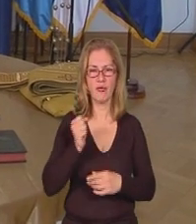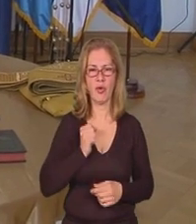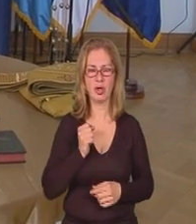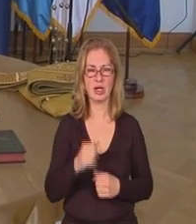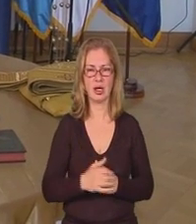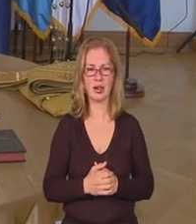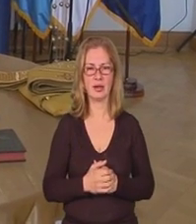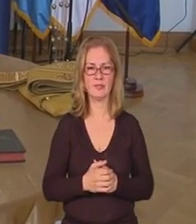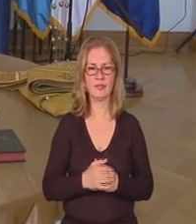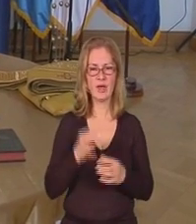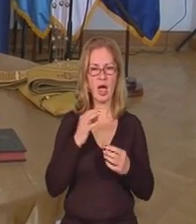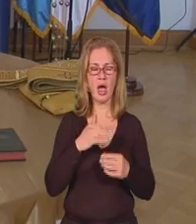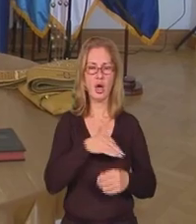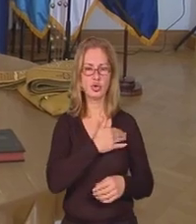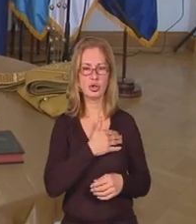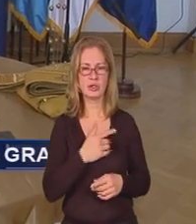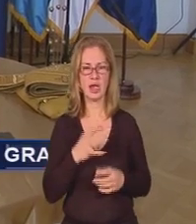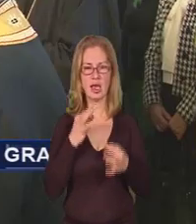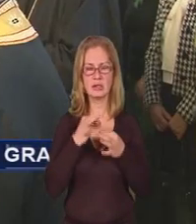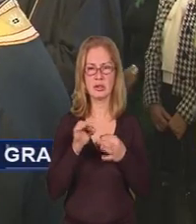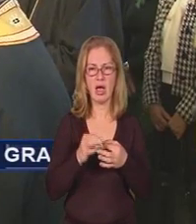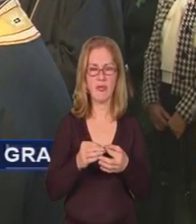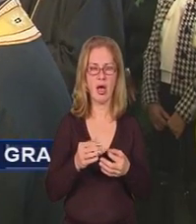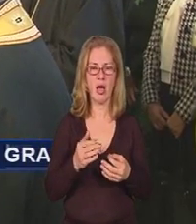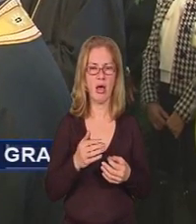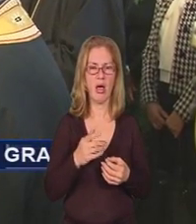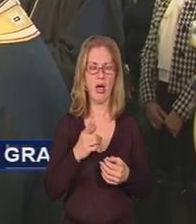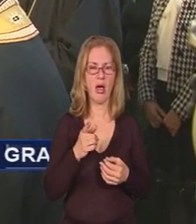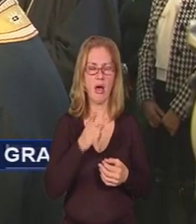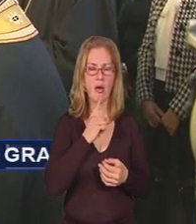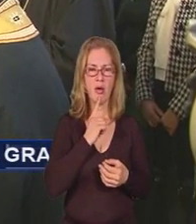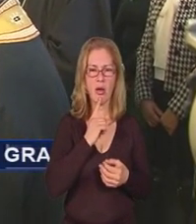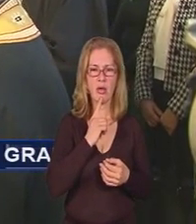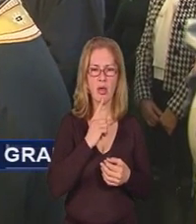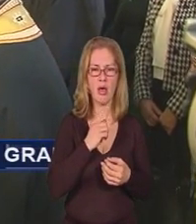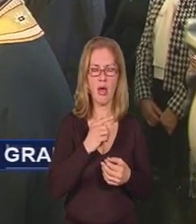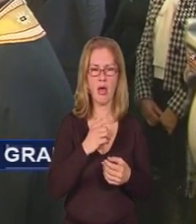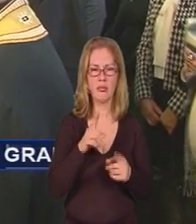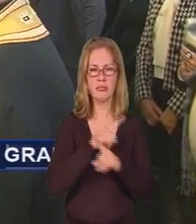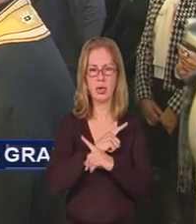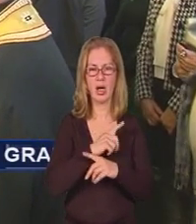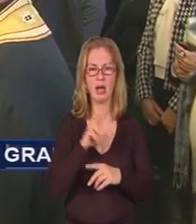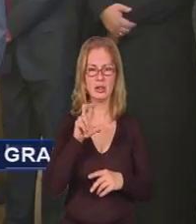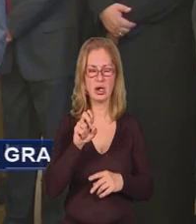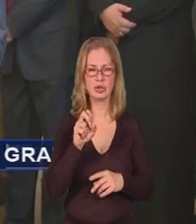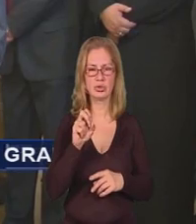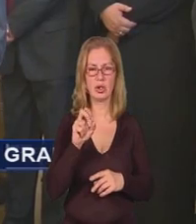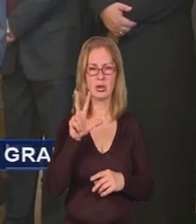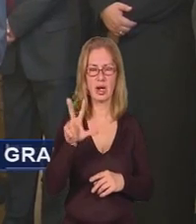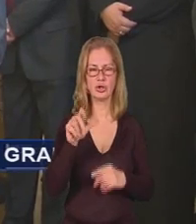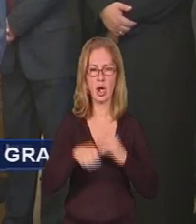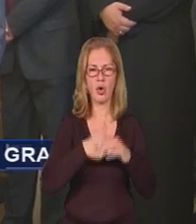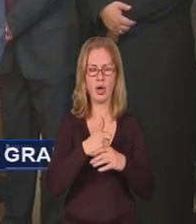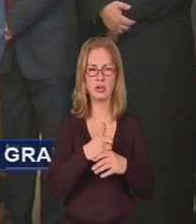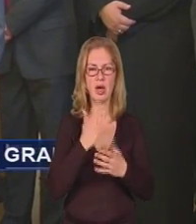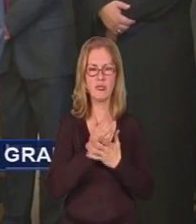je jedna od najčešćih slava, a crkva ga pominje kao borca za hrišćanstvo i velikomučenik. Sveti Georgije pogubljen je 303. godine.